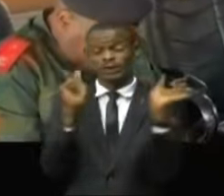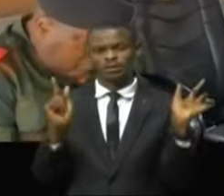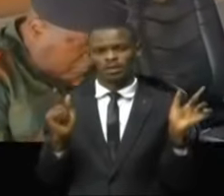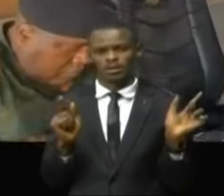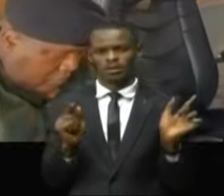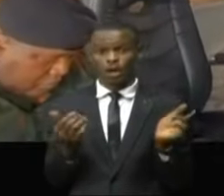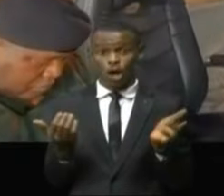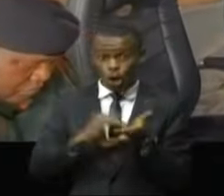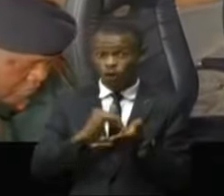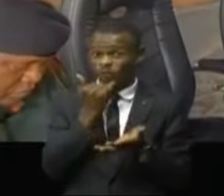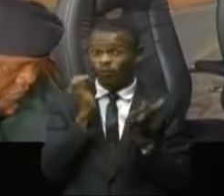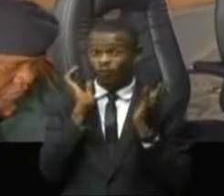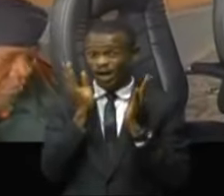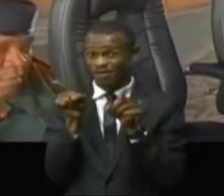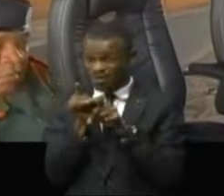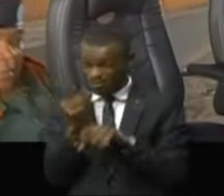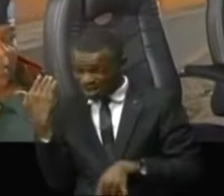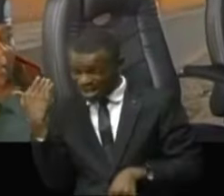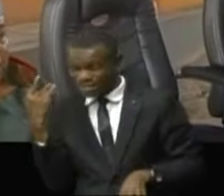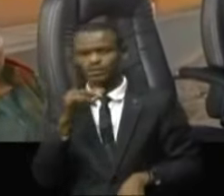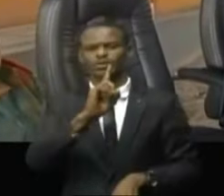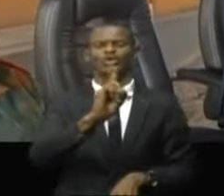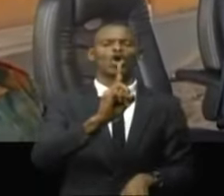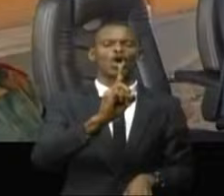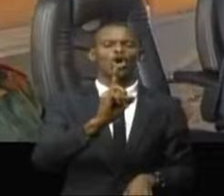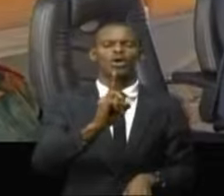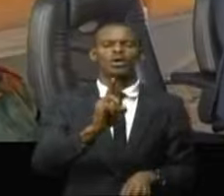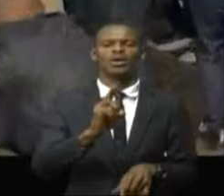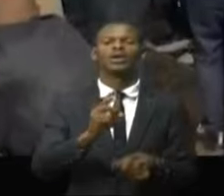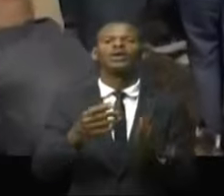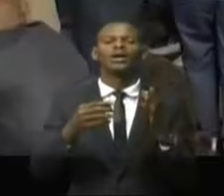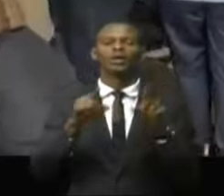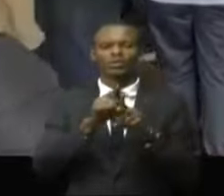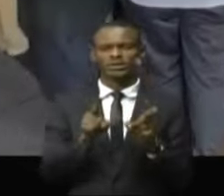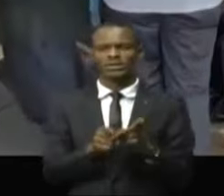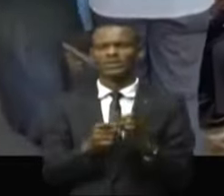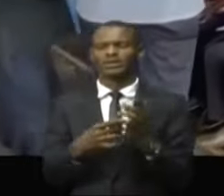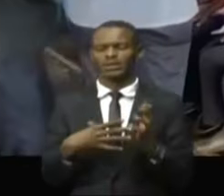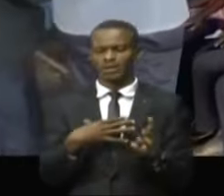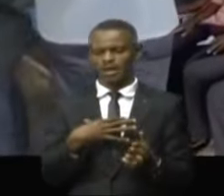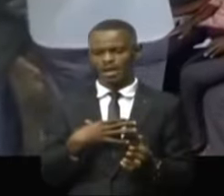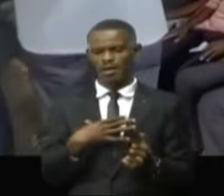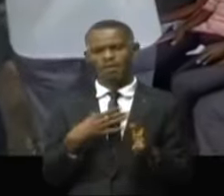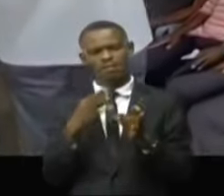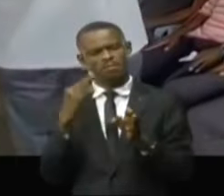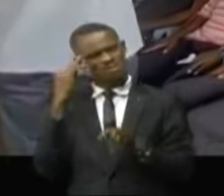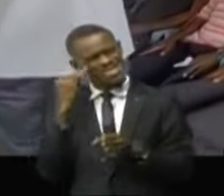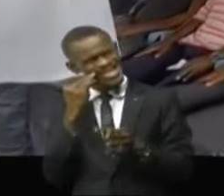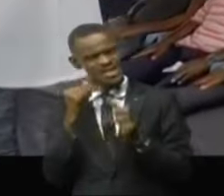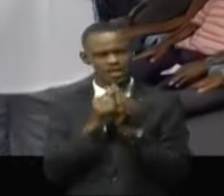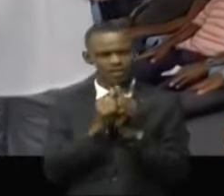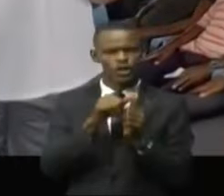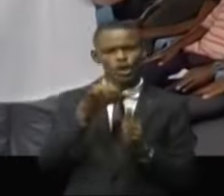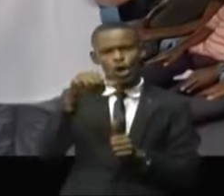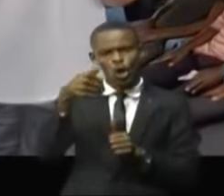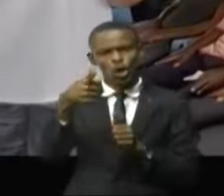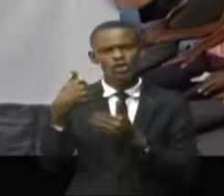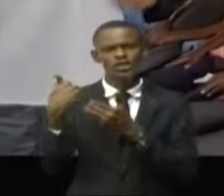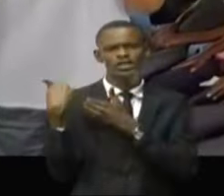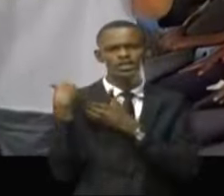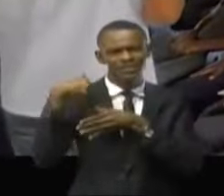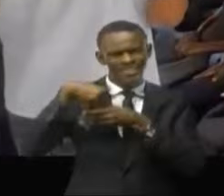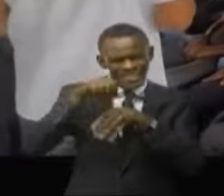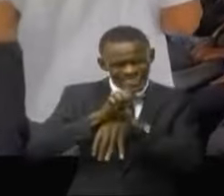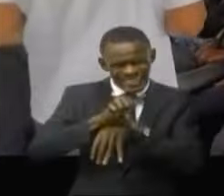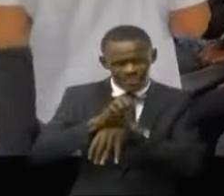Bakwami Samilungidi, qui a tenu à être présent pour assister à cet événement, n'a pas non plus manqué les mots pour remercier le chef de l'État Félix Antoine